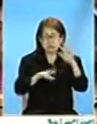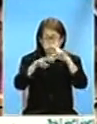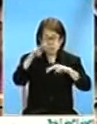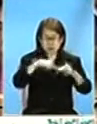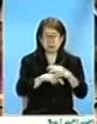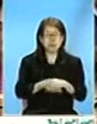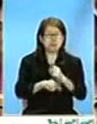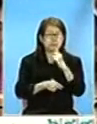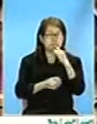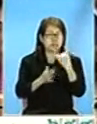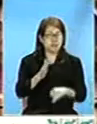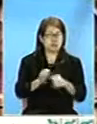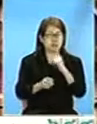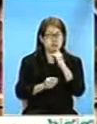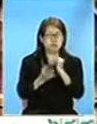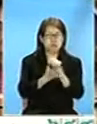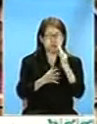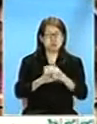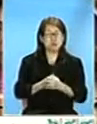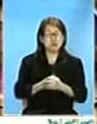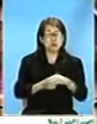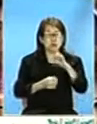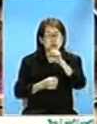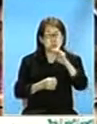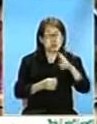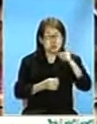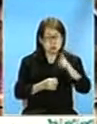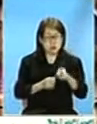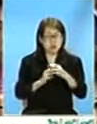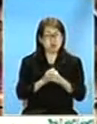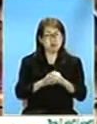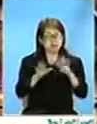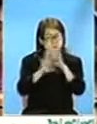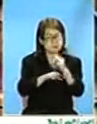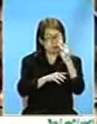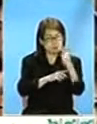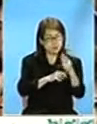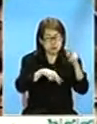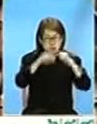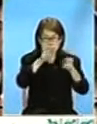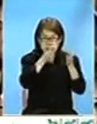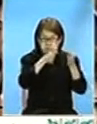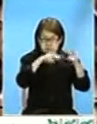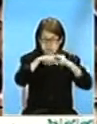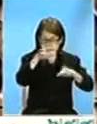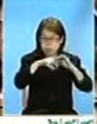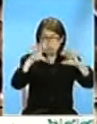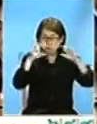ไม่ถูกต้องครับบอกว่าจะต้องเอาสว.มาถ่วงดุลรัฐบาลไม่ถูกต้อง